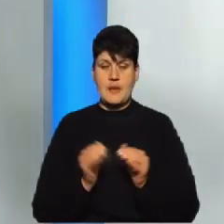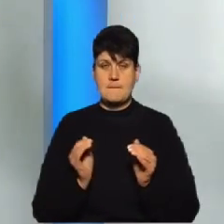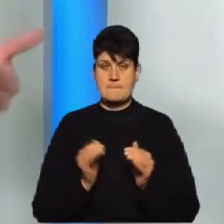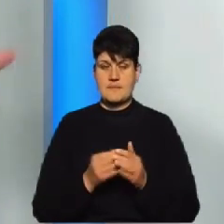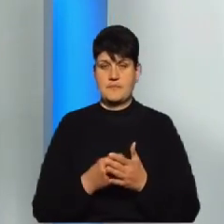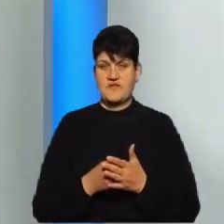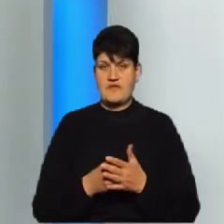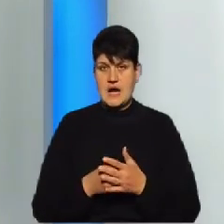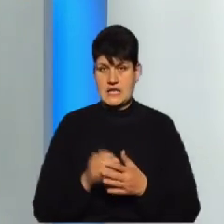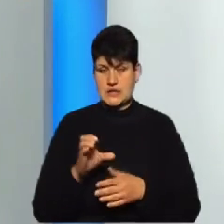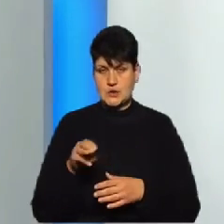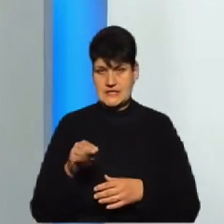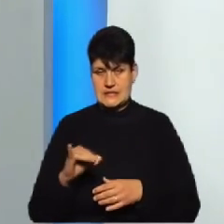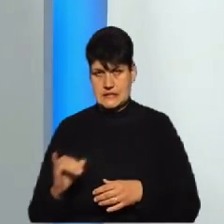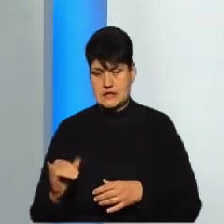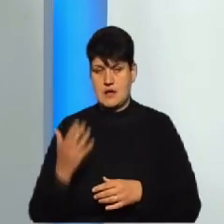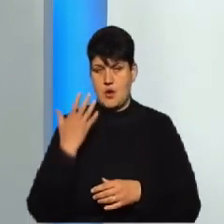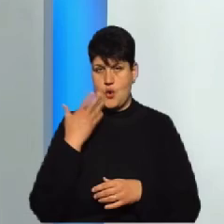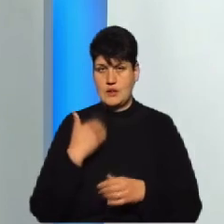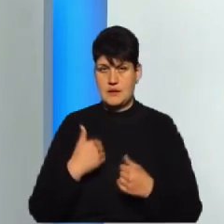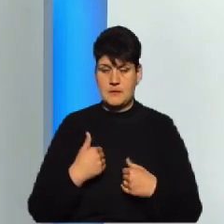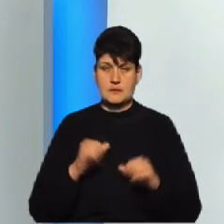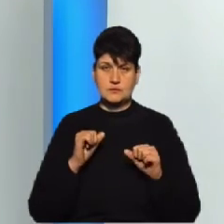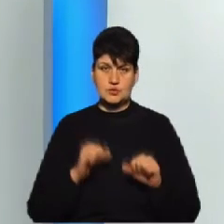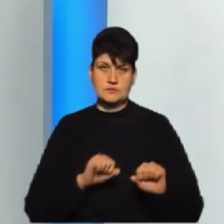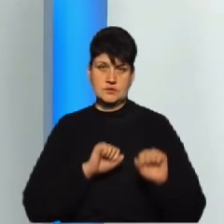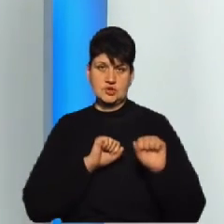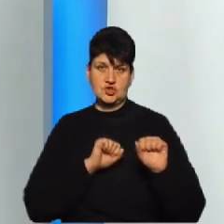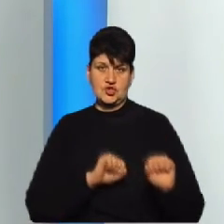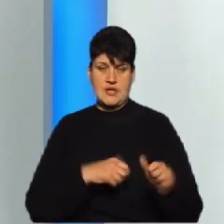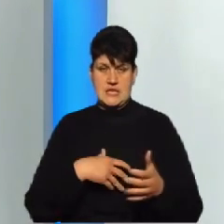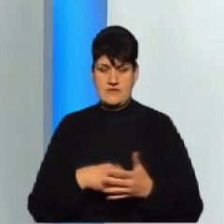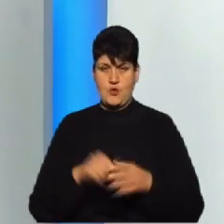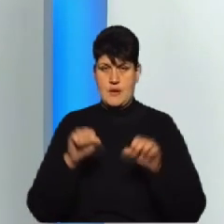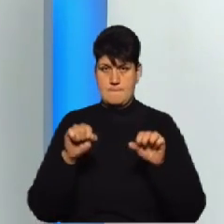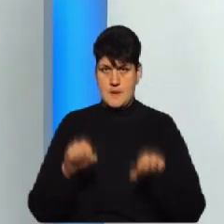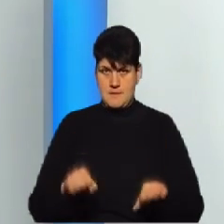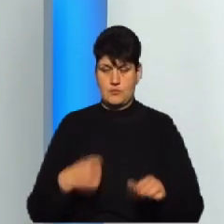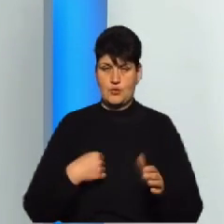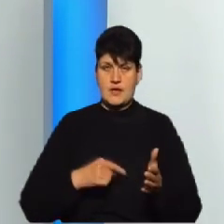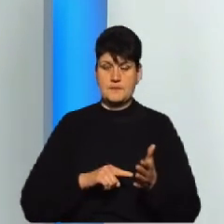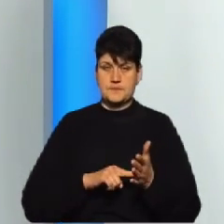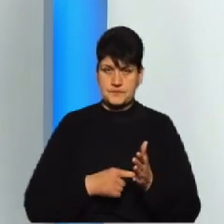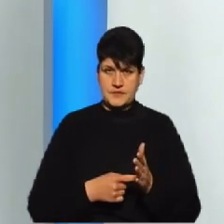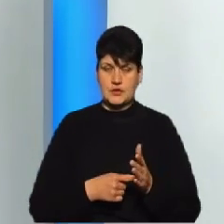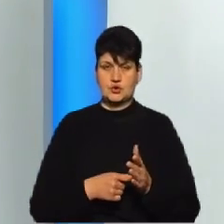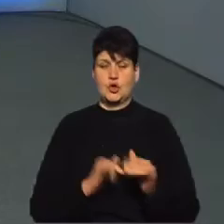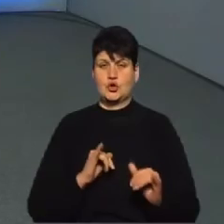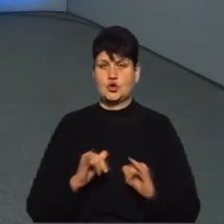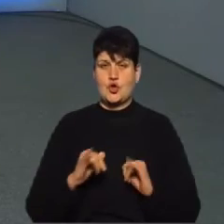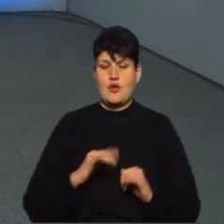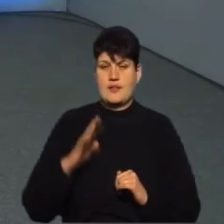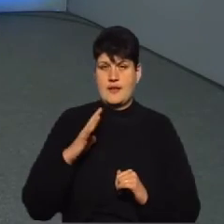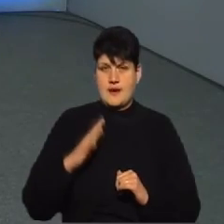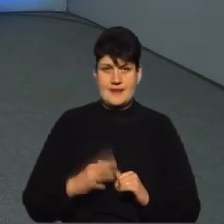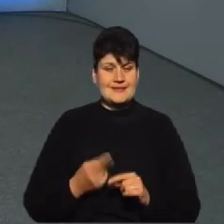ми не здатні відстоювати свої права. Тому я наголошую, що толерантність – це не просто терпимість, це